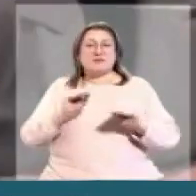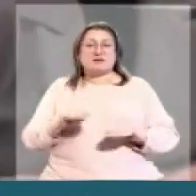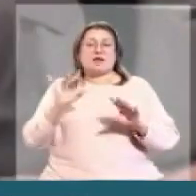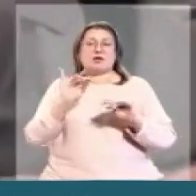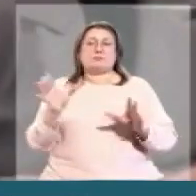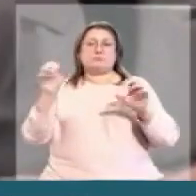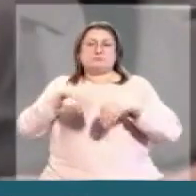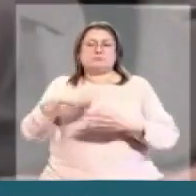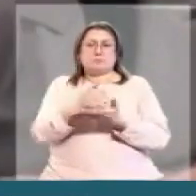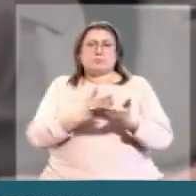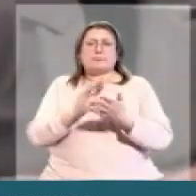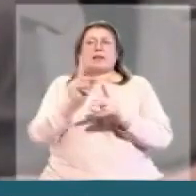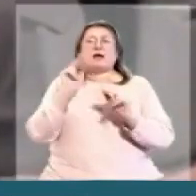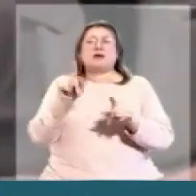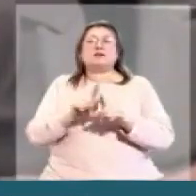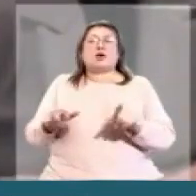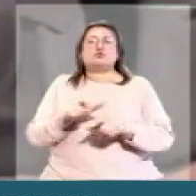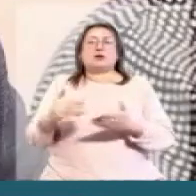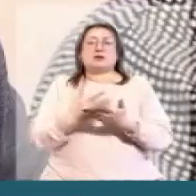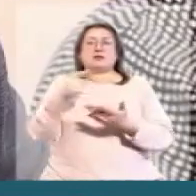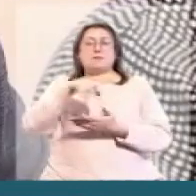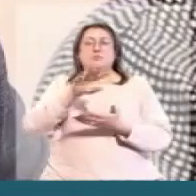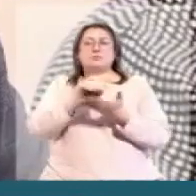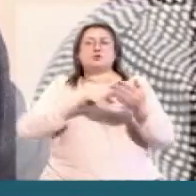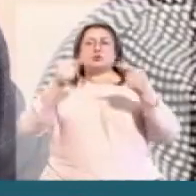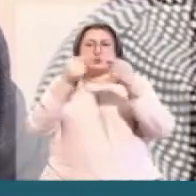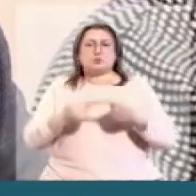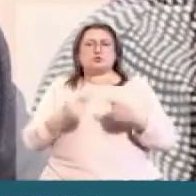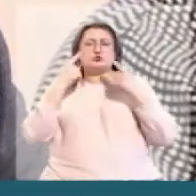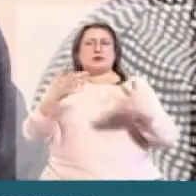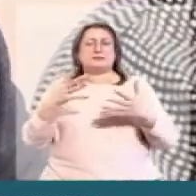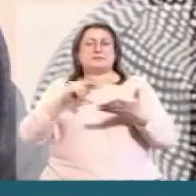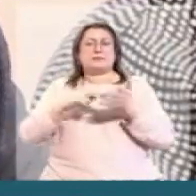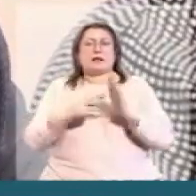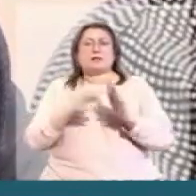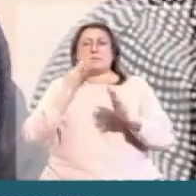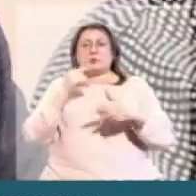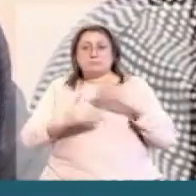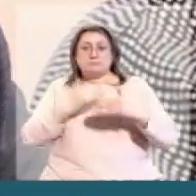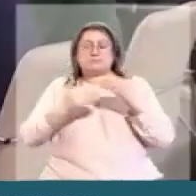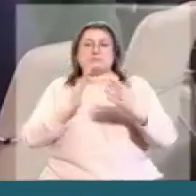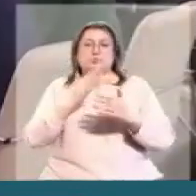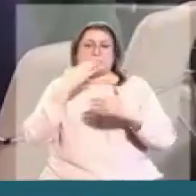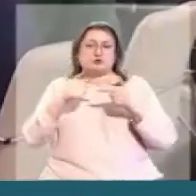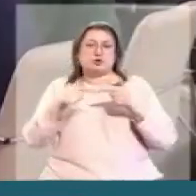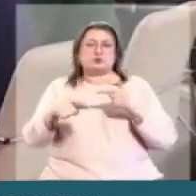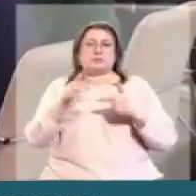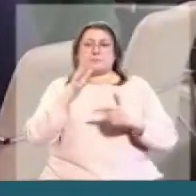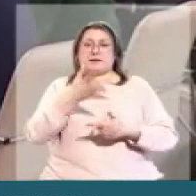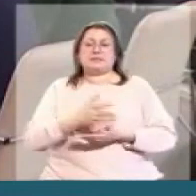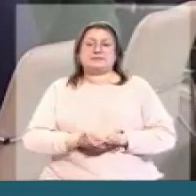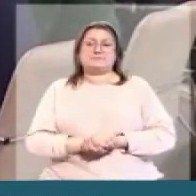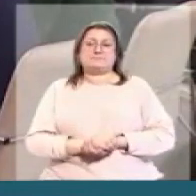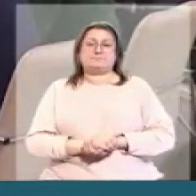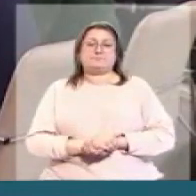и укомплектована, как дорожная карта. В ней будут прописаны четкие планы, следовать которым партийцы будут в ближайшие